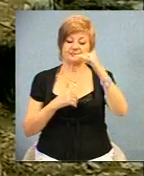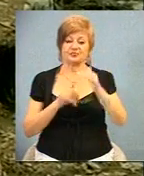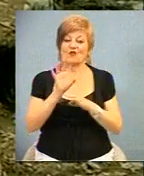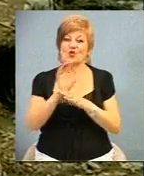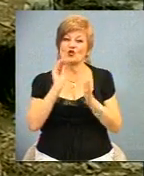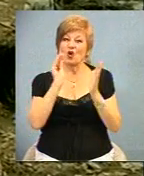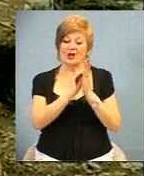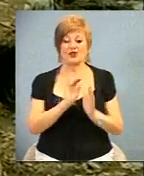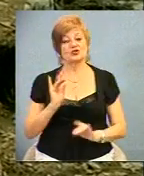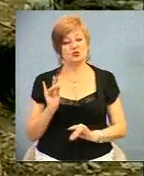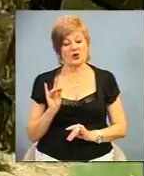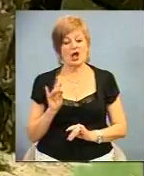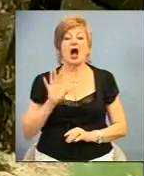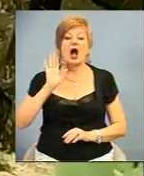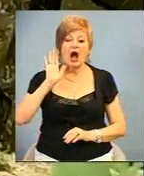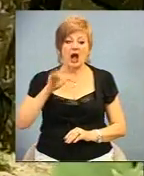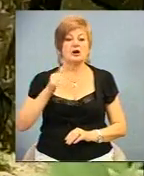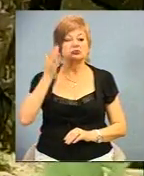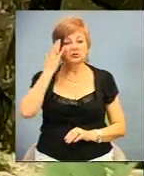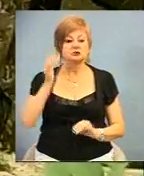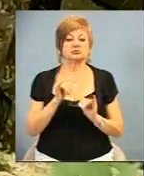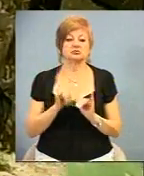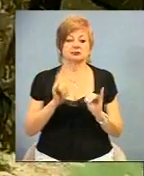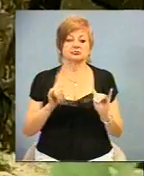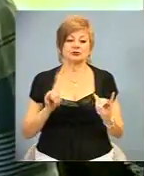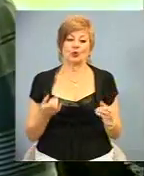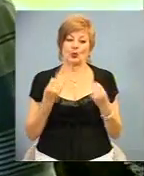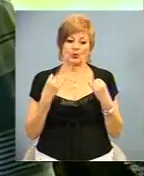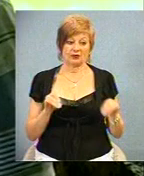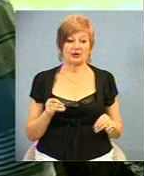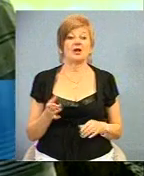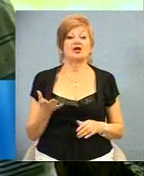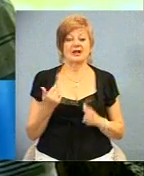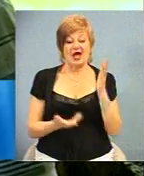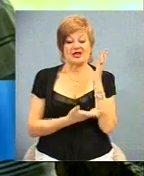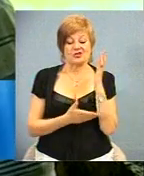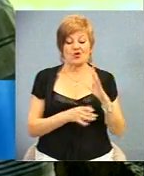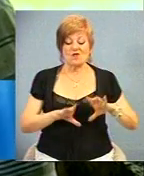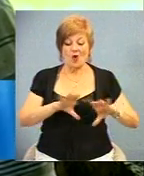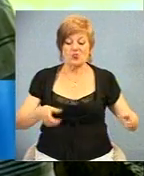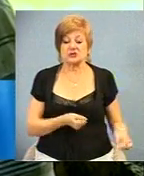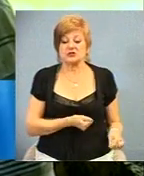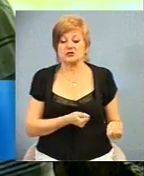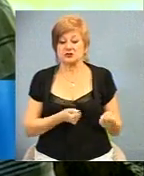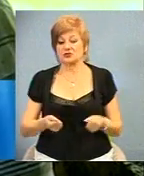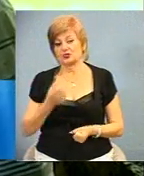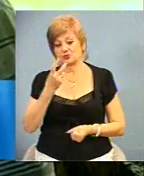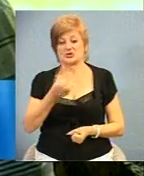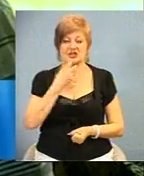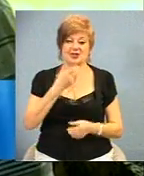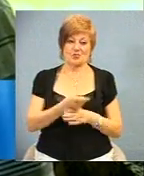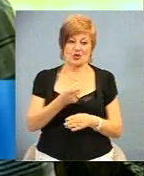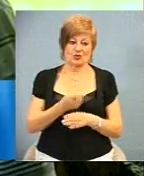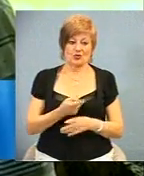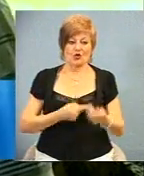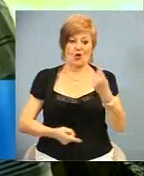та стілець. Нині вражає талантом найближчих сусідів. Тягав домой бревна. Люди йдуть з бревном, люди сміються. Йду обратно